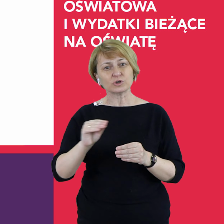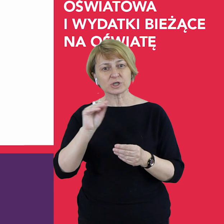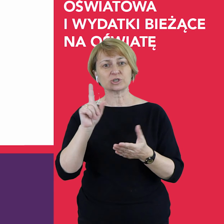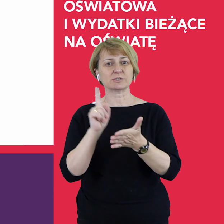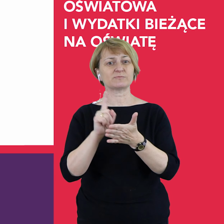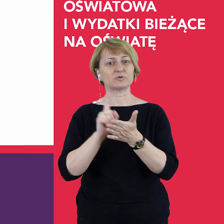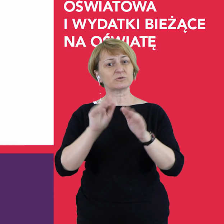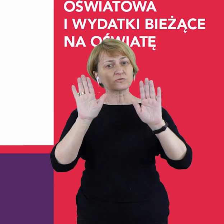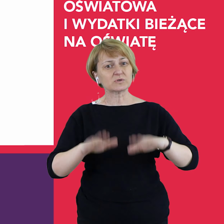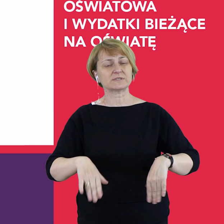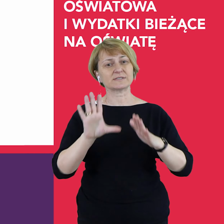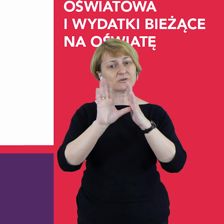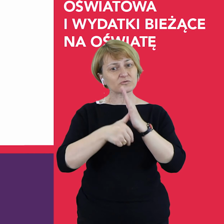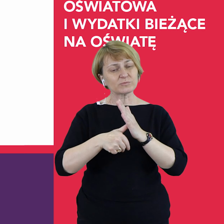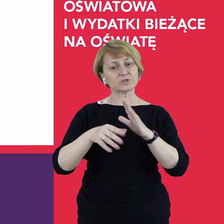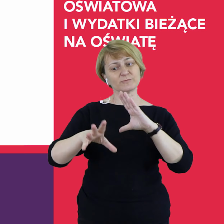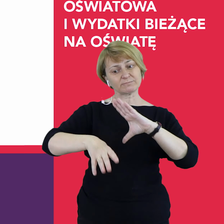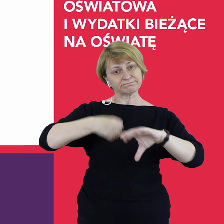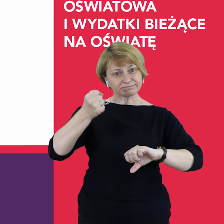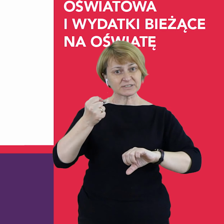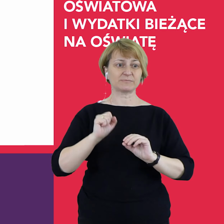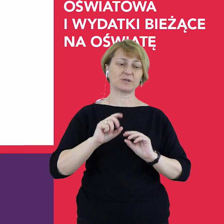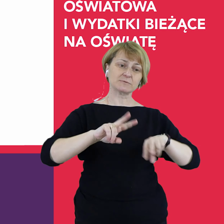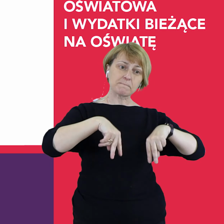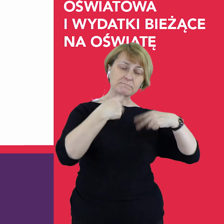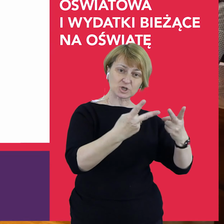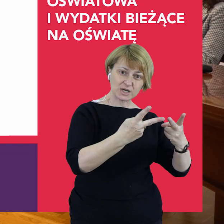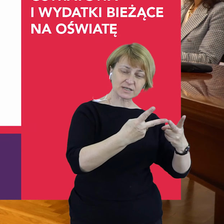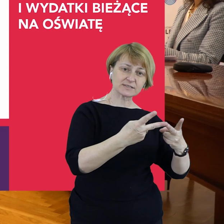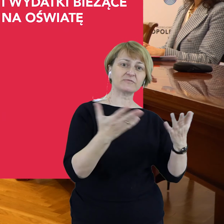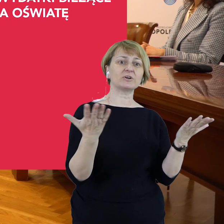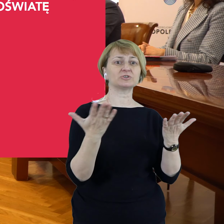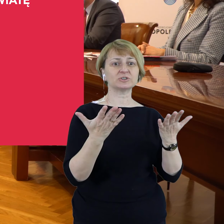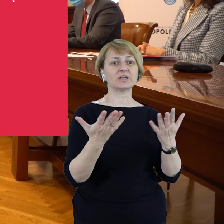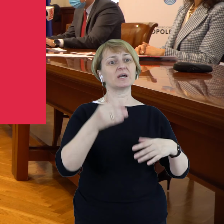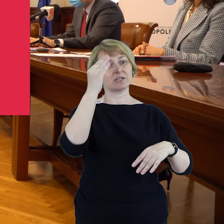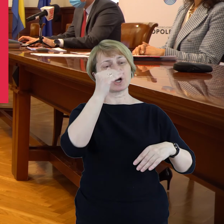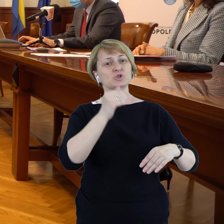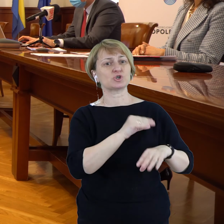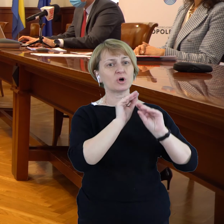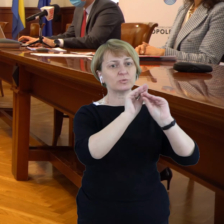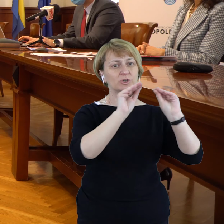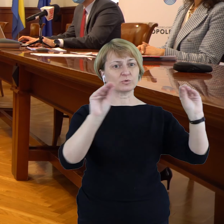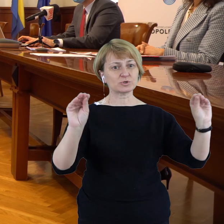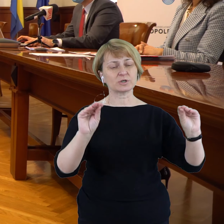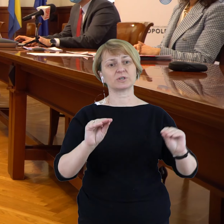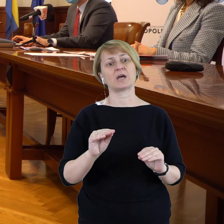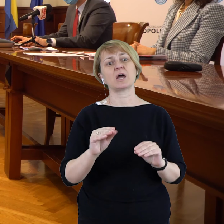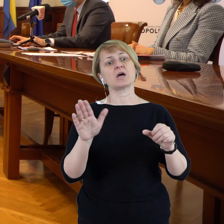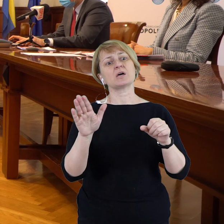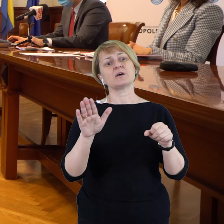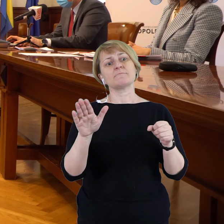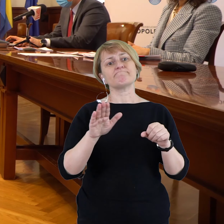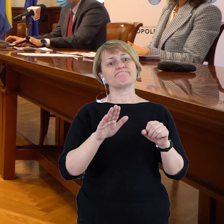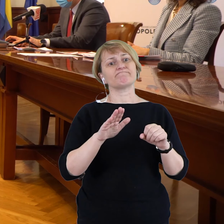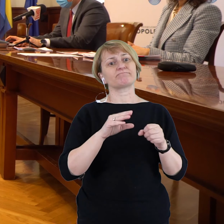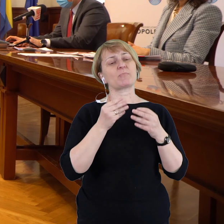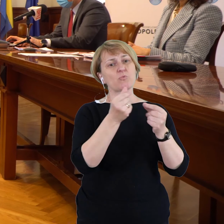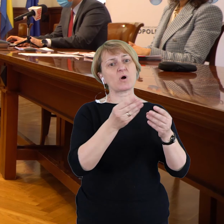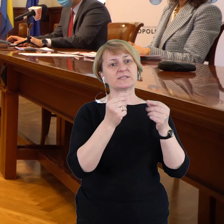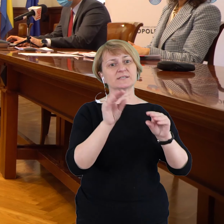podatki, to również jeszcze z tych podatków, które zostają w mieście, one również niestety trafiają na oświatę. Mówię niestety, dlatego że to pokrycie powinno być